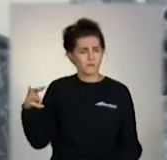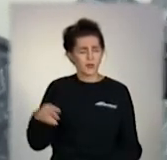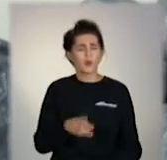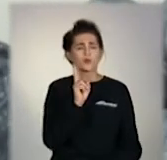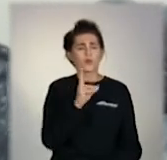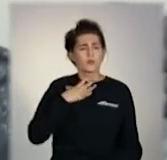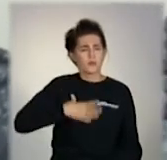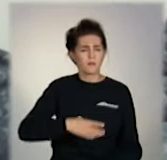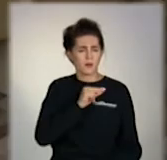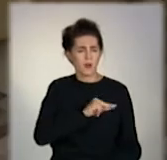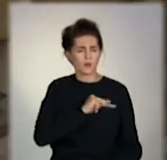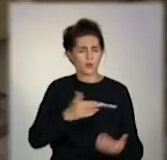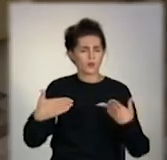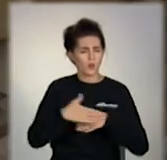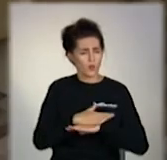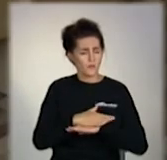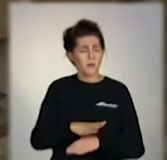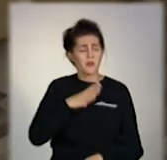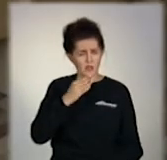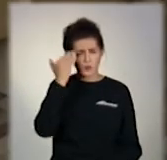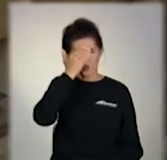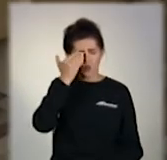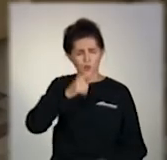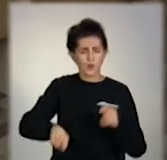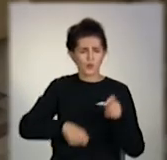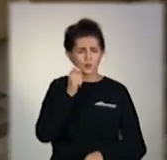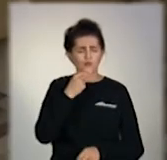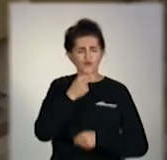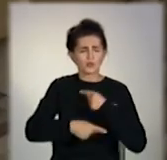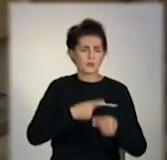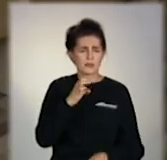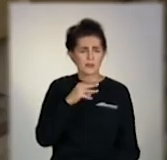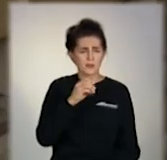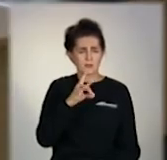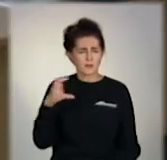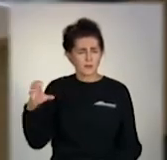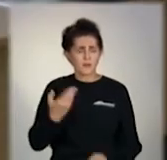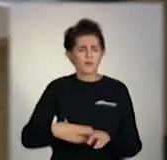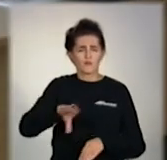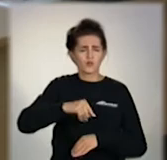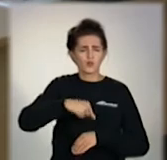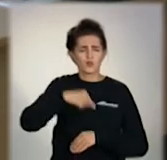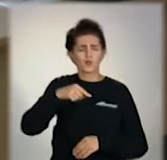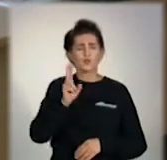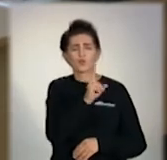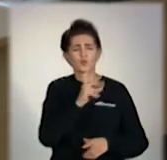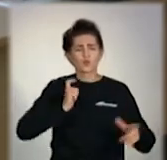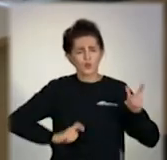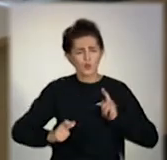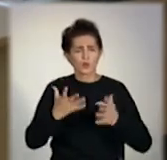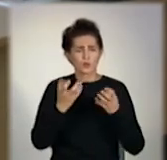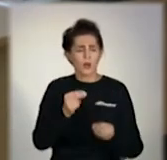вимушений працювати вночі? Сон порушується здебільшого через стрес. Особливо це відчувають на собі студенти, які окрім навчання